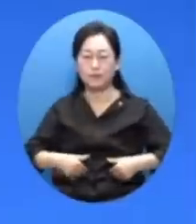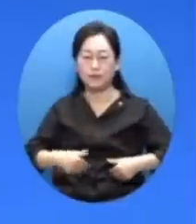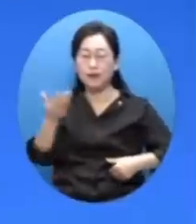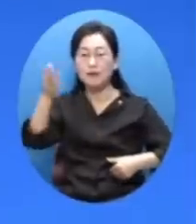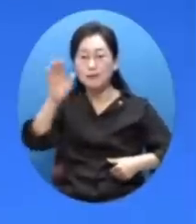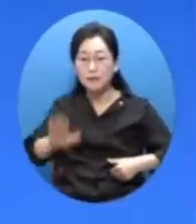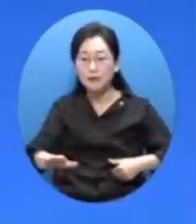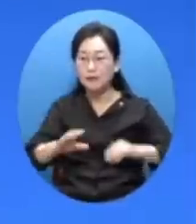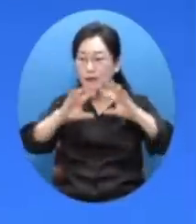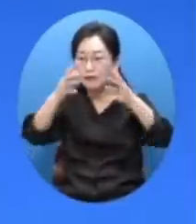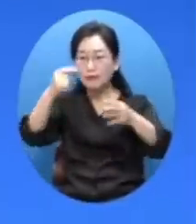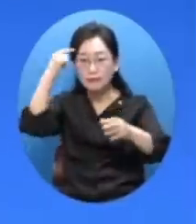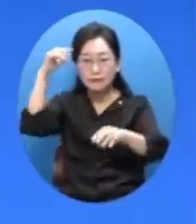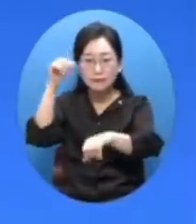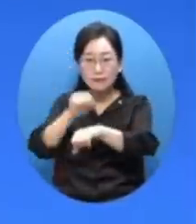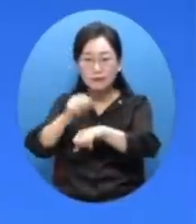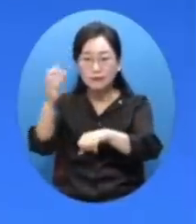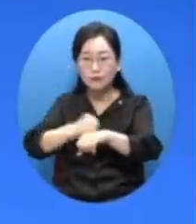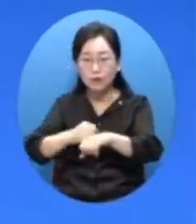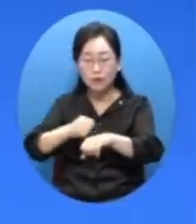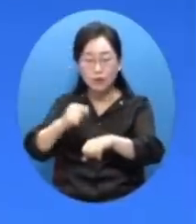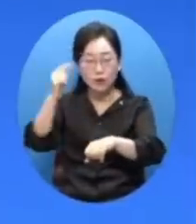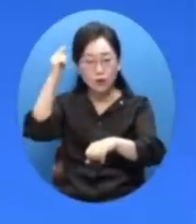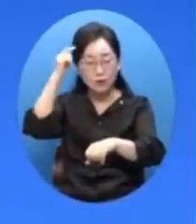지혜로는 철학자나